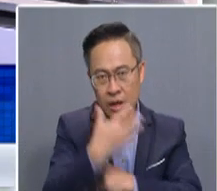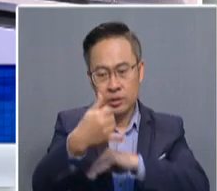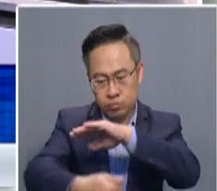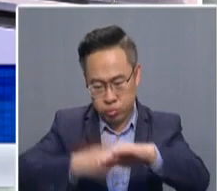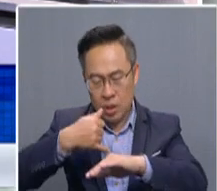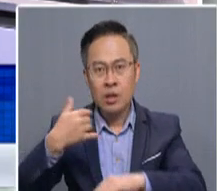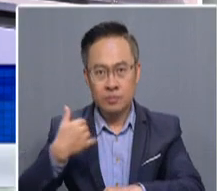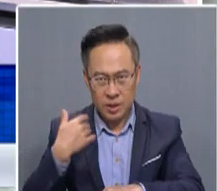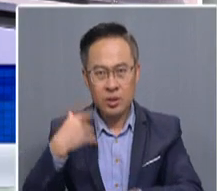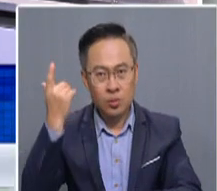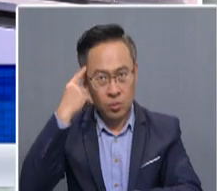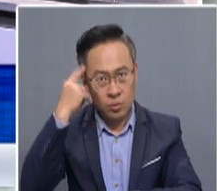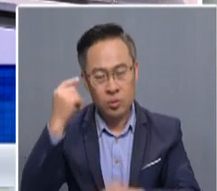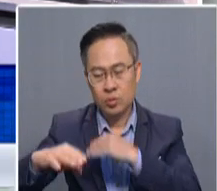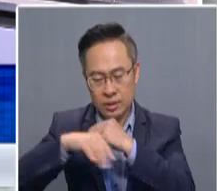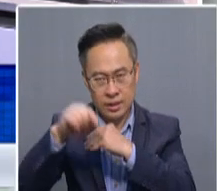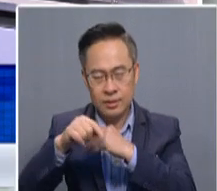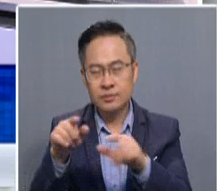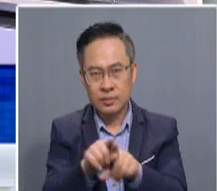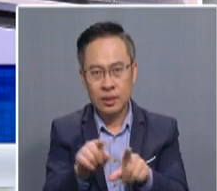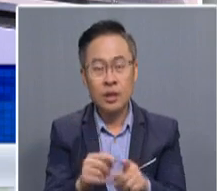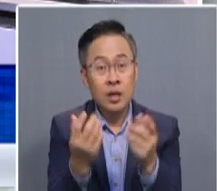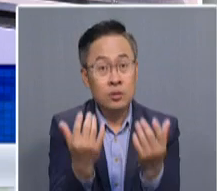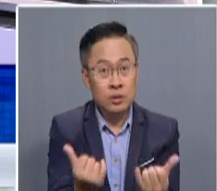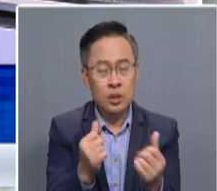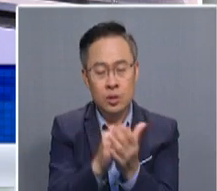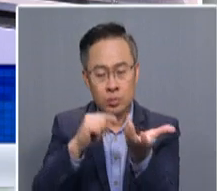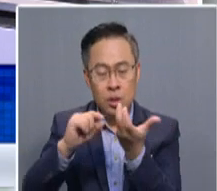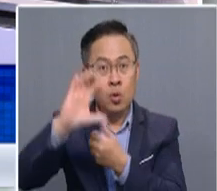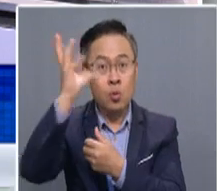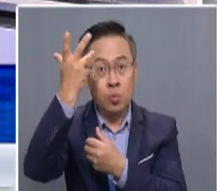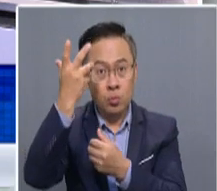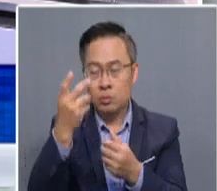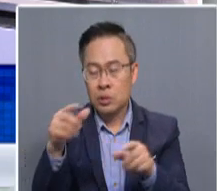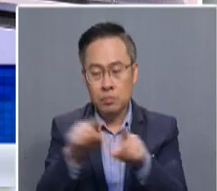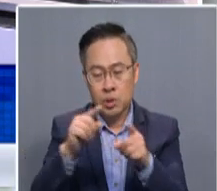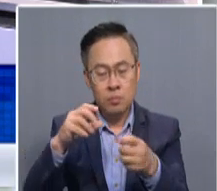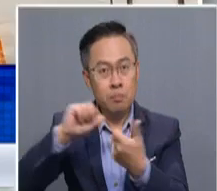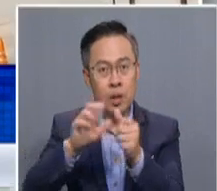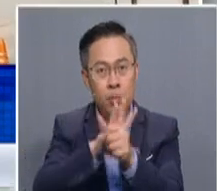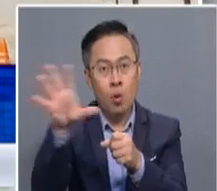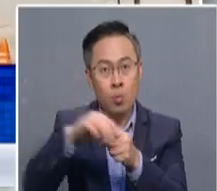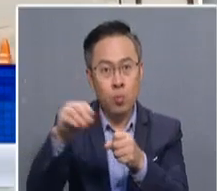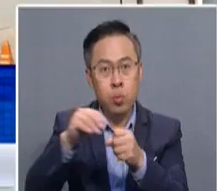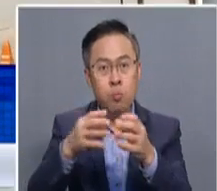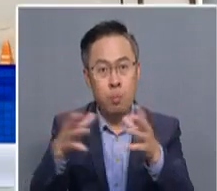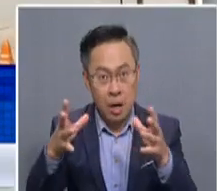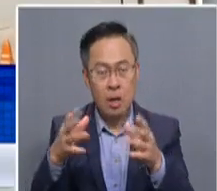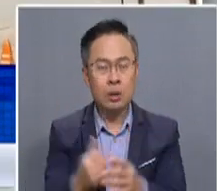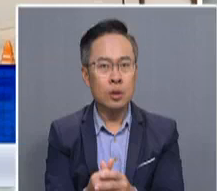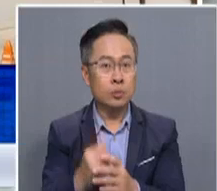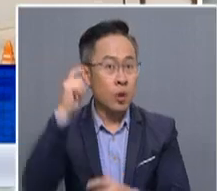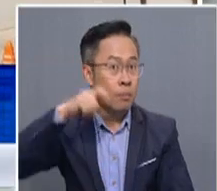ครั้งต่อไปเนี่ยก็จะเป็นที่ชายแดนโดยเฉพาะขณะนี้สถานการณ์ทั่วโลกโดยเฉพาะประเทศเพื่อนบ้านเราเนี่ยกำลังมีผู้ป่วยเพิ่มขึ้นจำนวนมาก